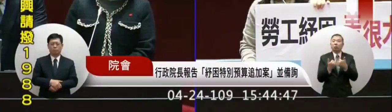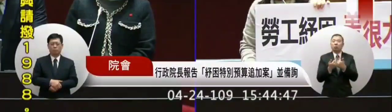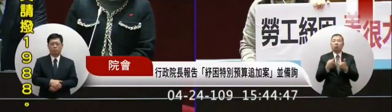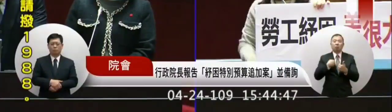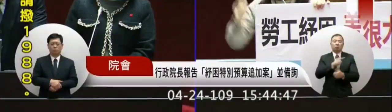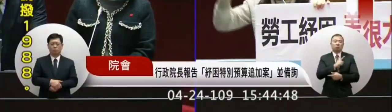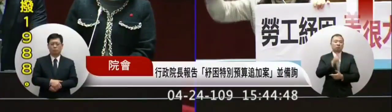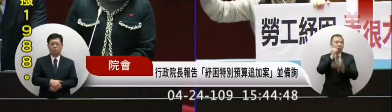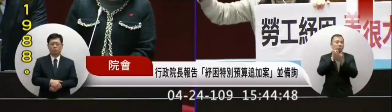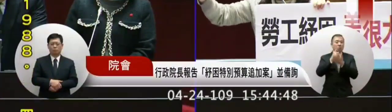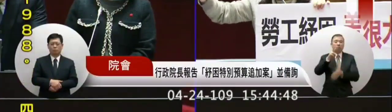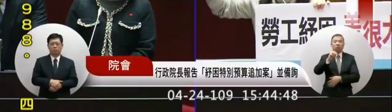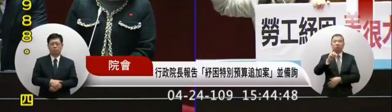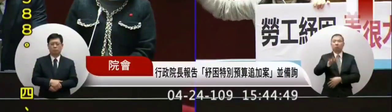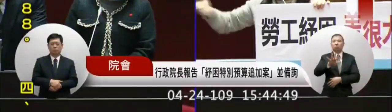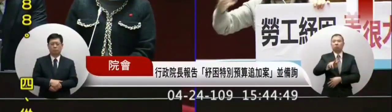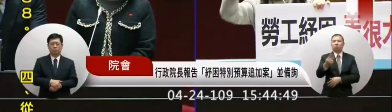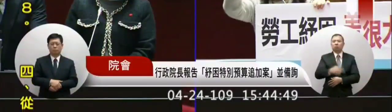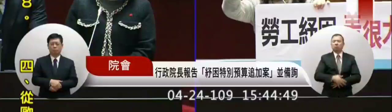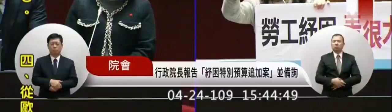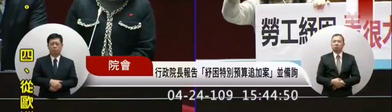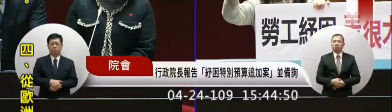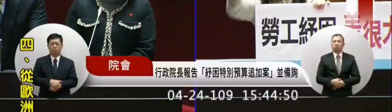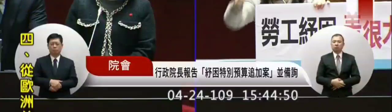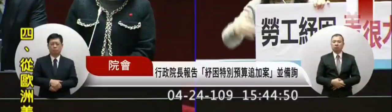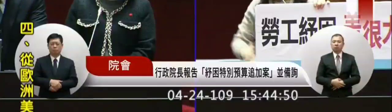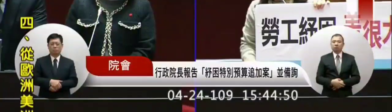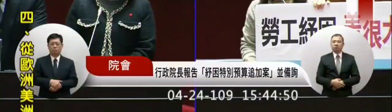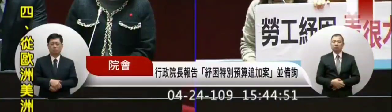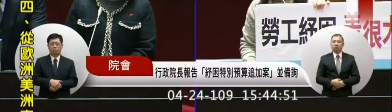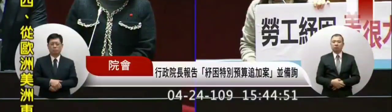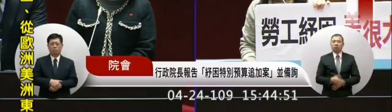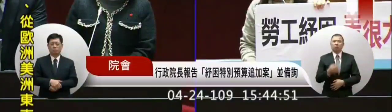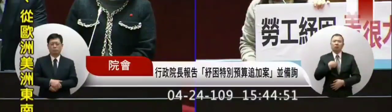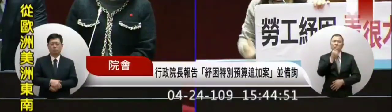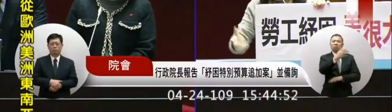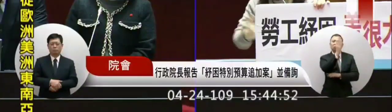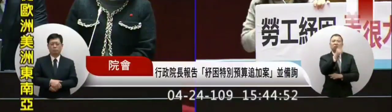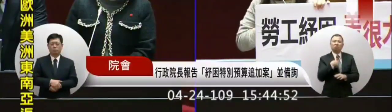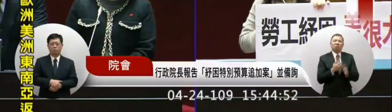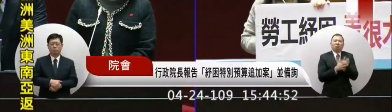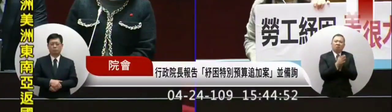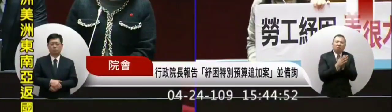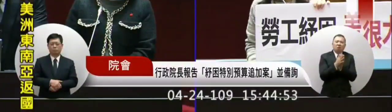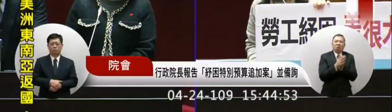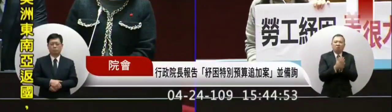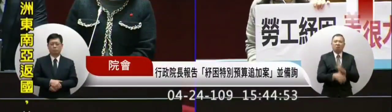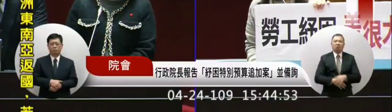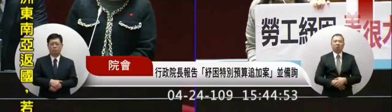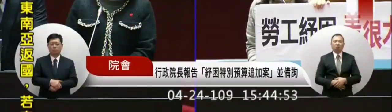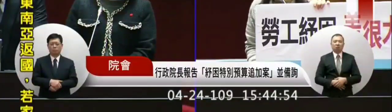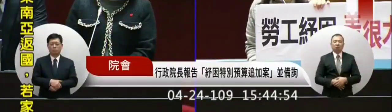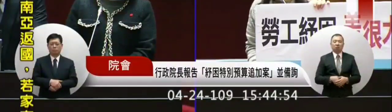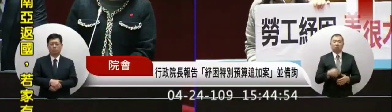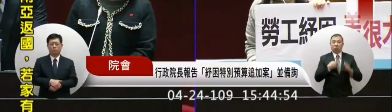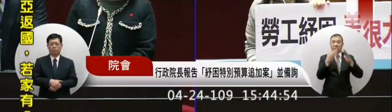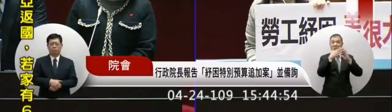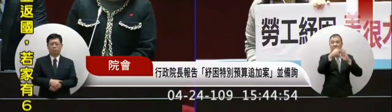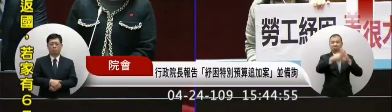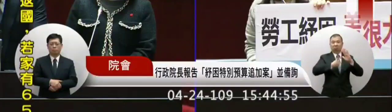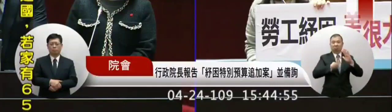的人，为什么我领不到之后，我要去求政府，然后还要到我家里来访